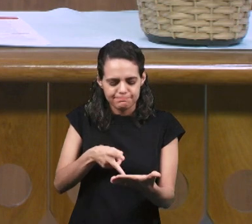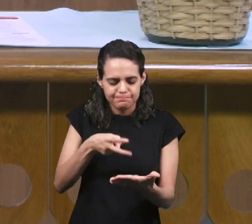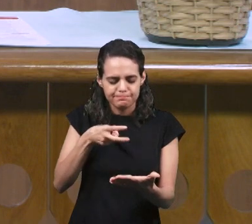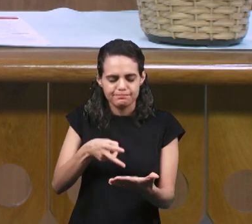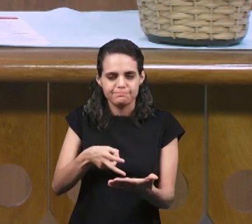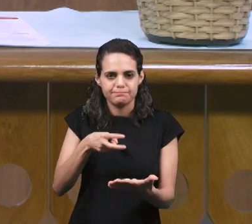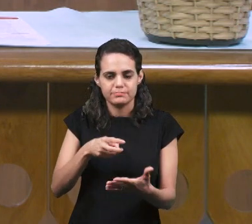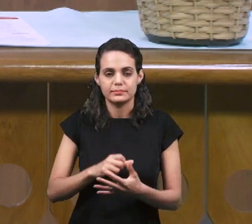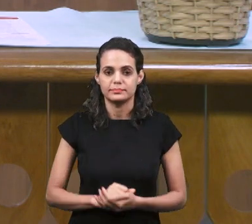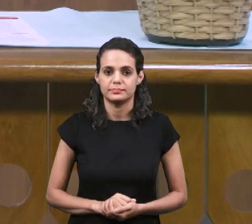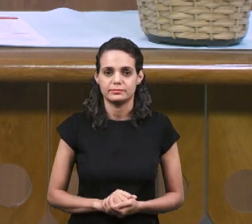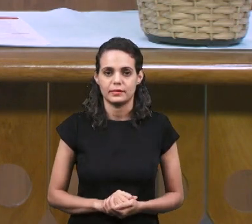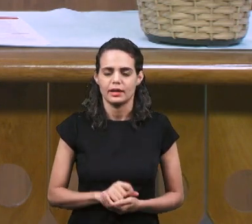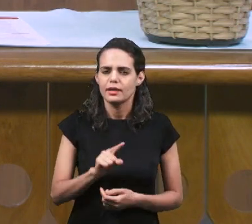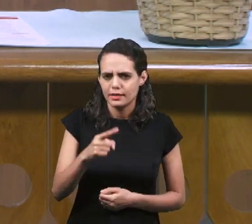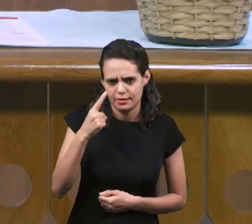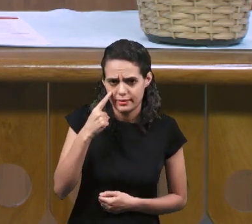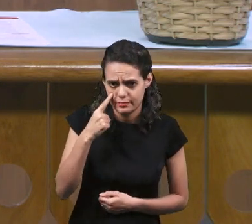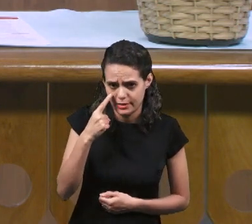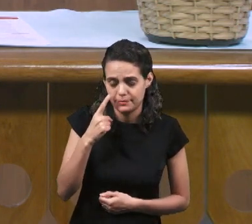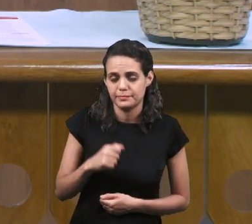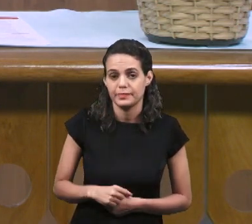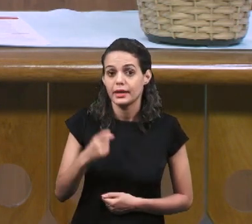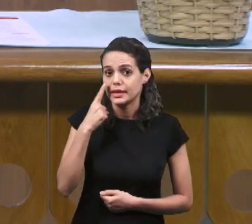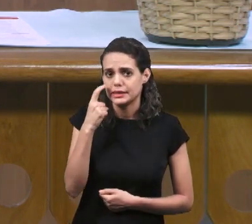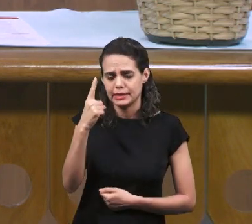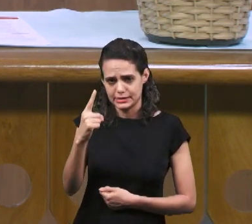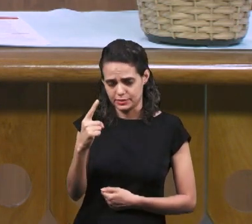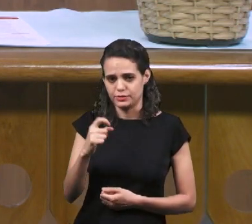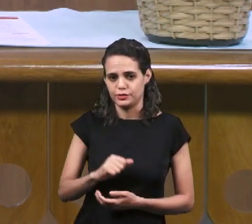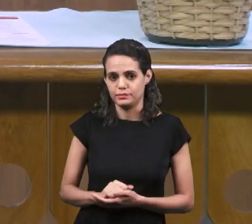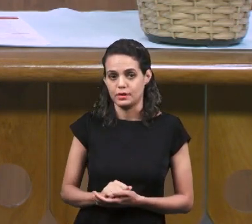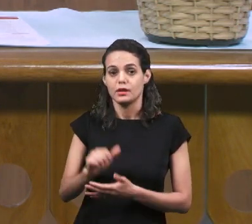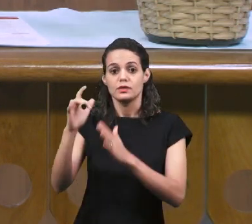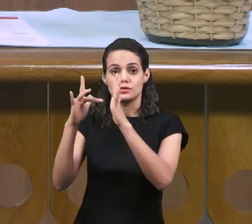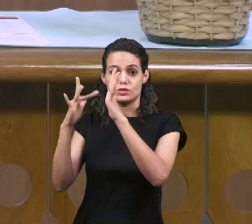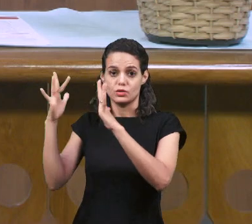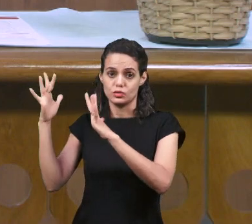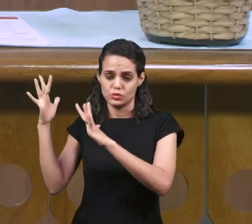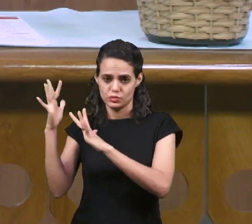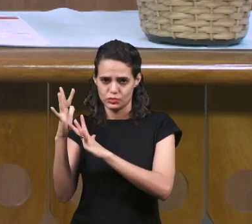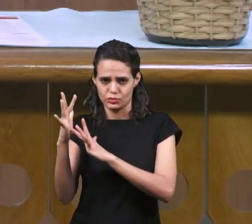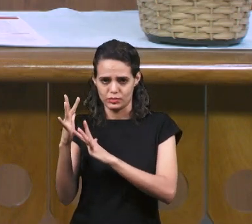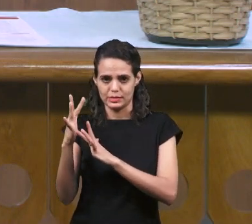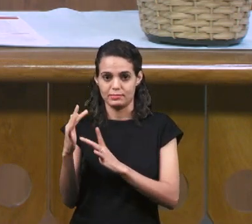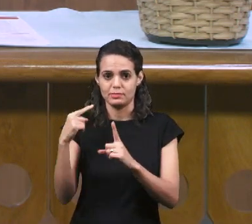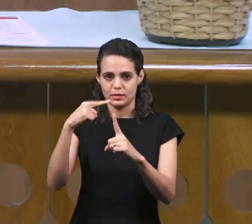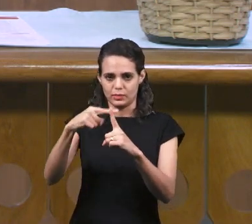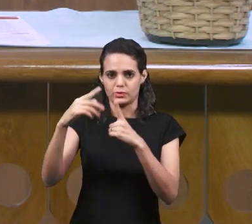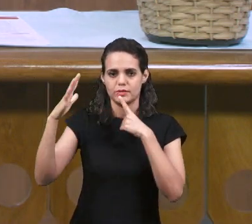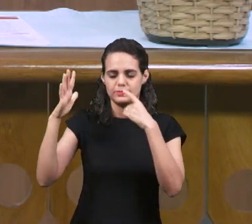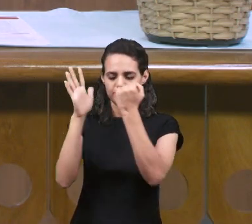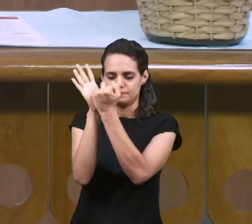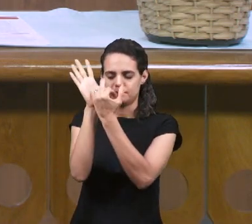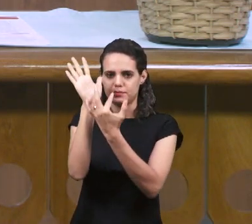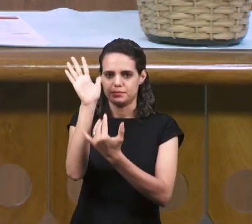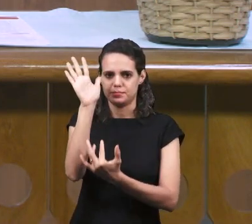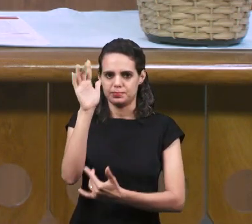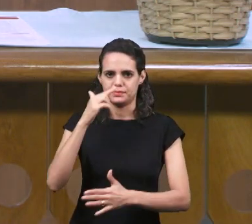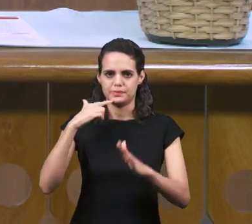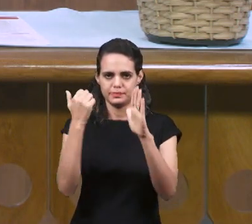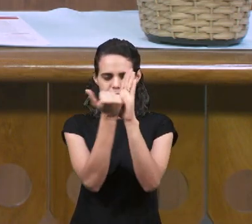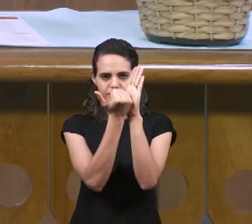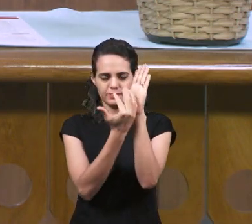sang, il a versé son esprit, donc par ce sang, ce mystère, que c'est